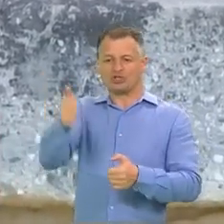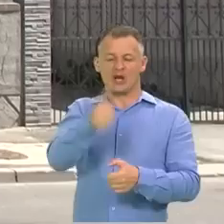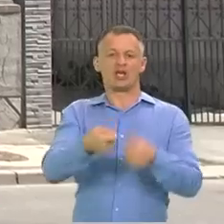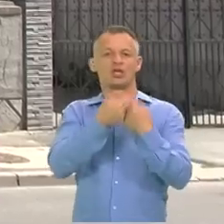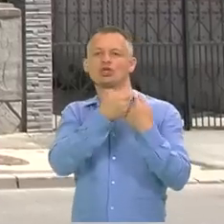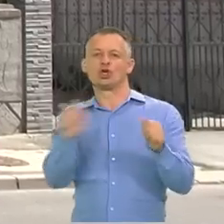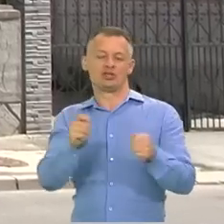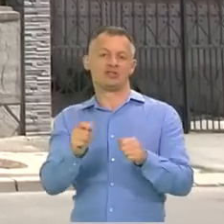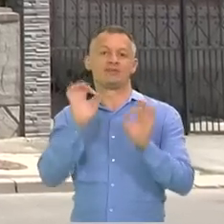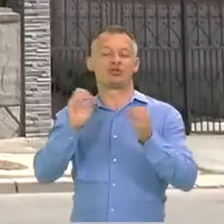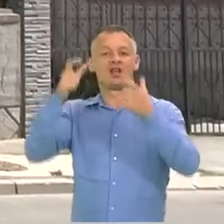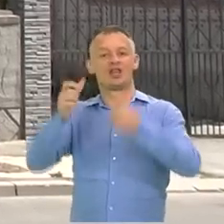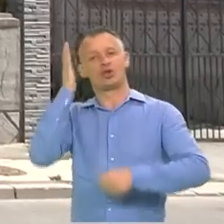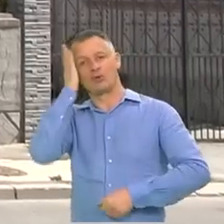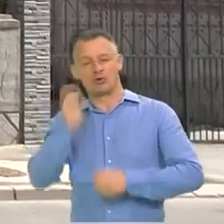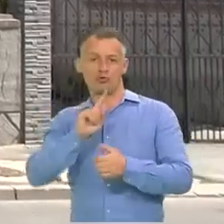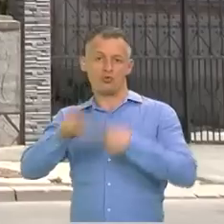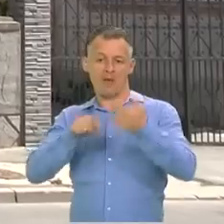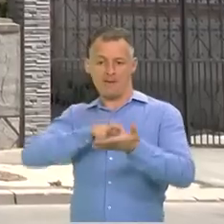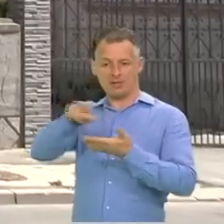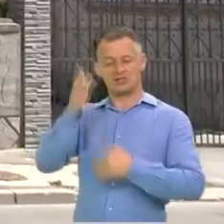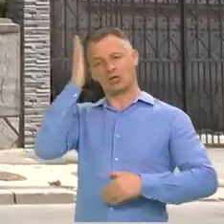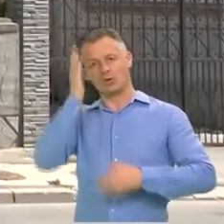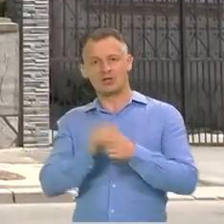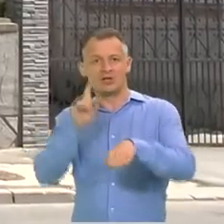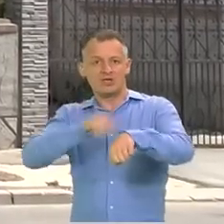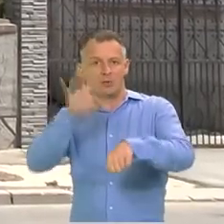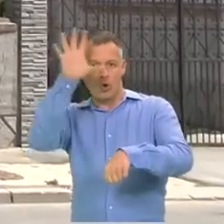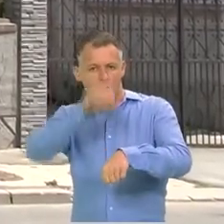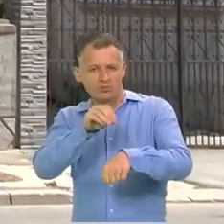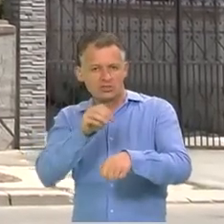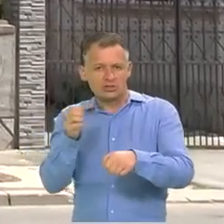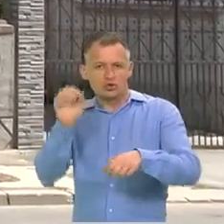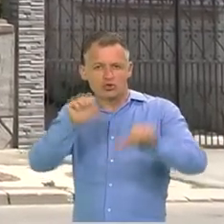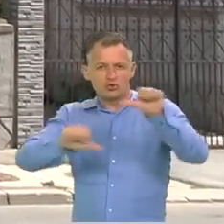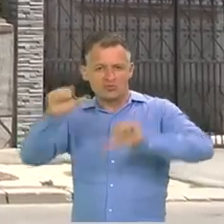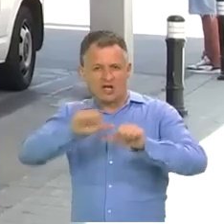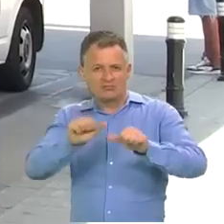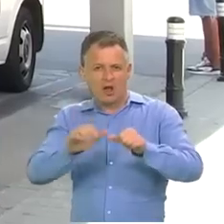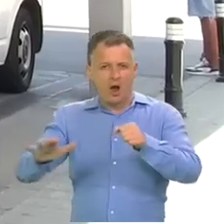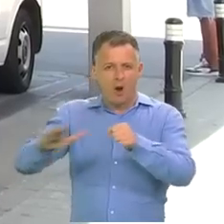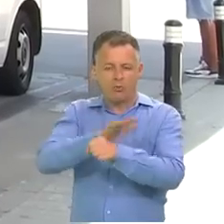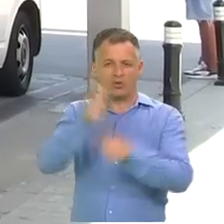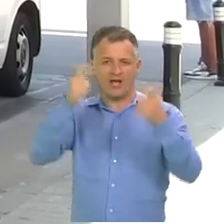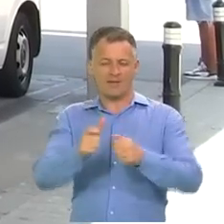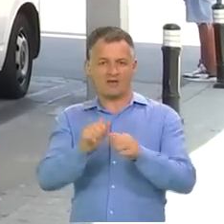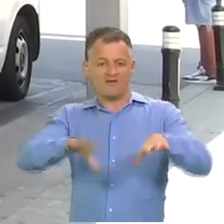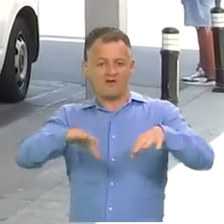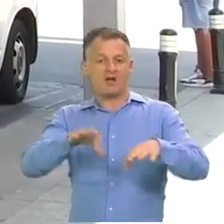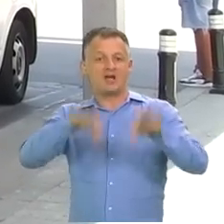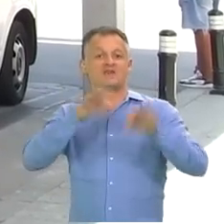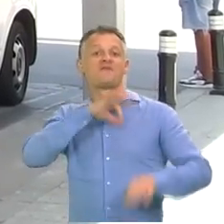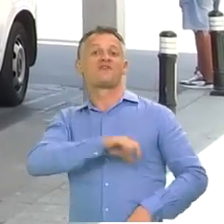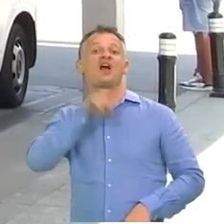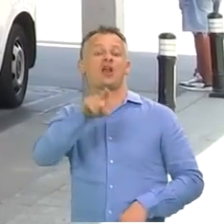dormitor. Apoi s-au dus la culcare. În timpul nopții, substanțele otrăvitoare au umplut camera și au început să se simtă rău. Fica lor i-a găsit inconștient și a